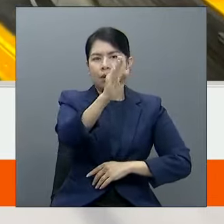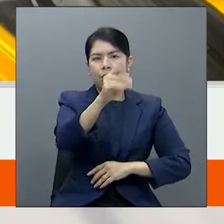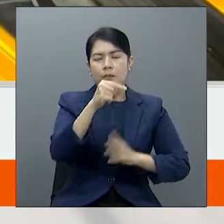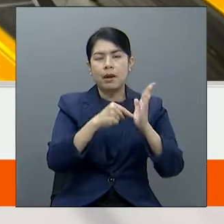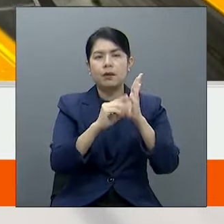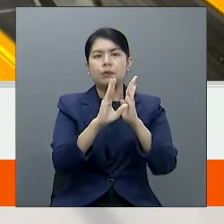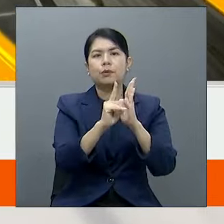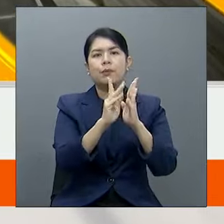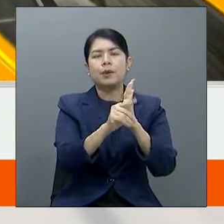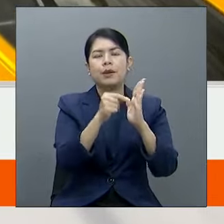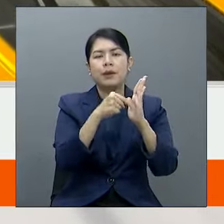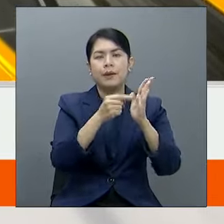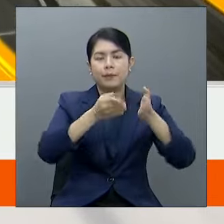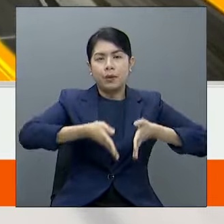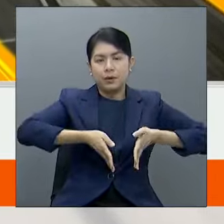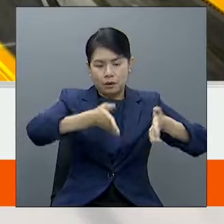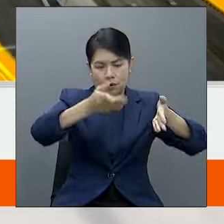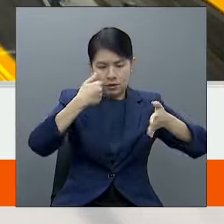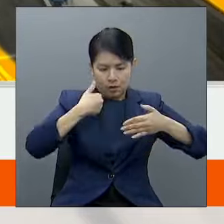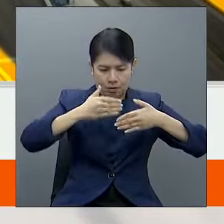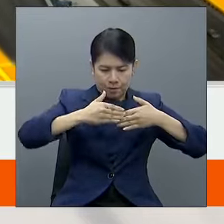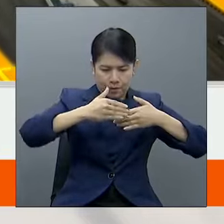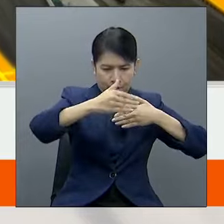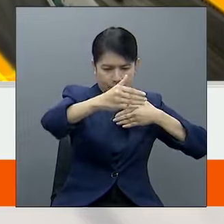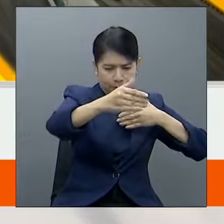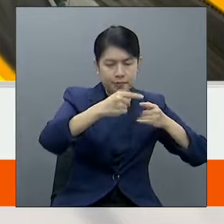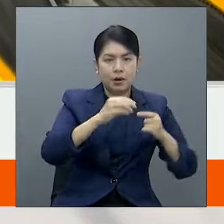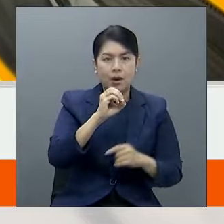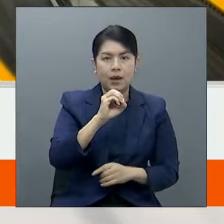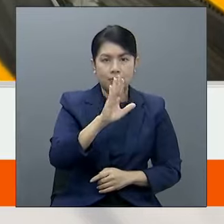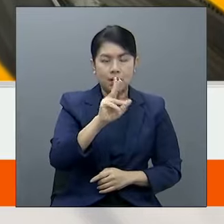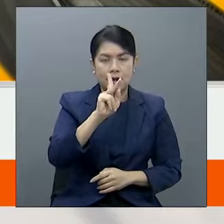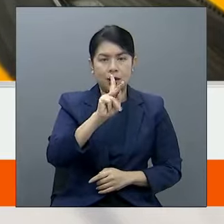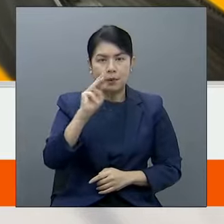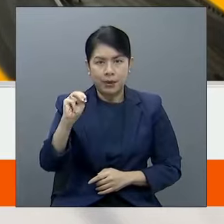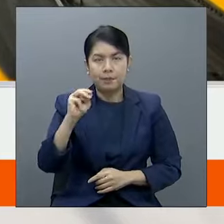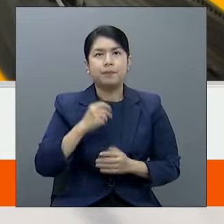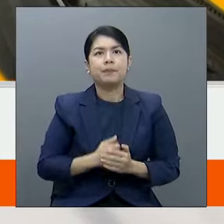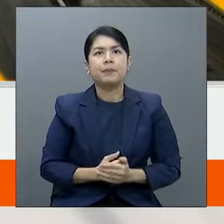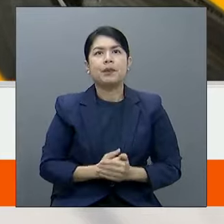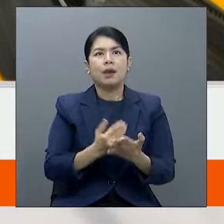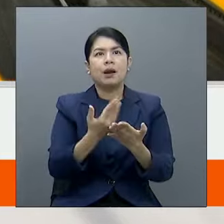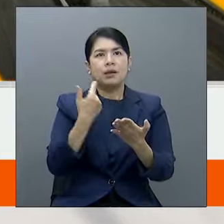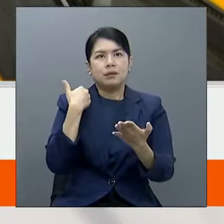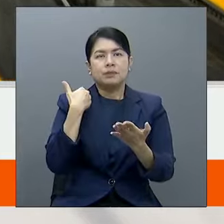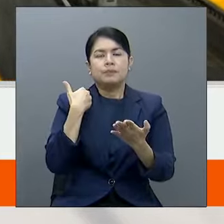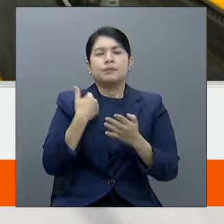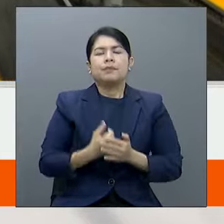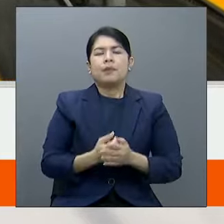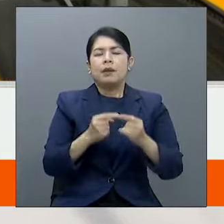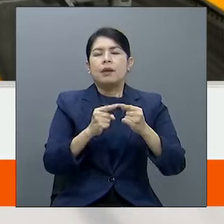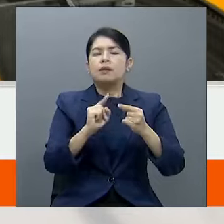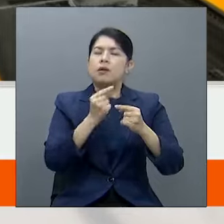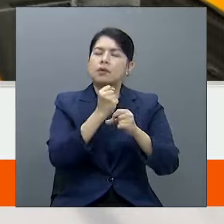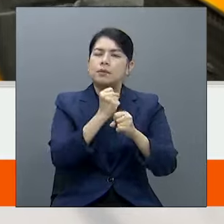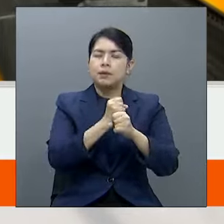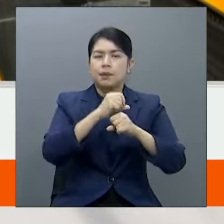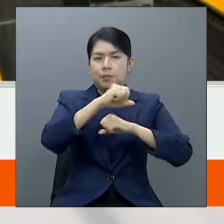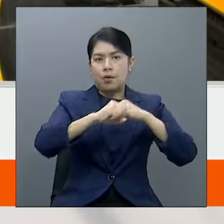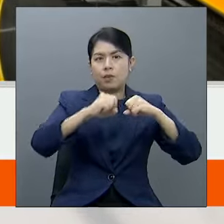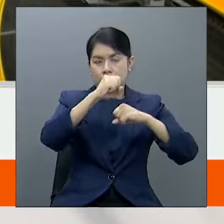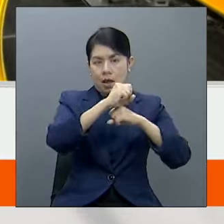บุรพาวิถีเนี่ยยาว55กิโลเมตรนะครับแล้วก็มีจำนวนเลนพอสมควรนะครับสร้างทั้งหมดเนี่ยใช้เวลา